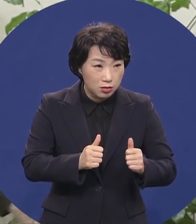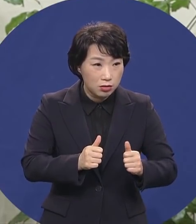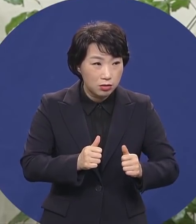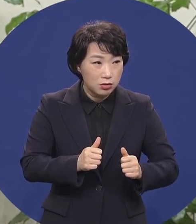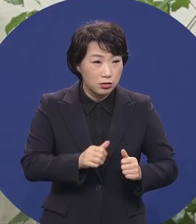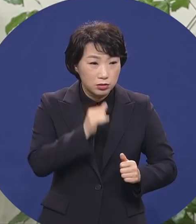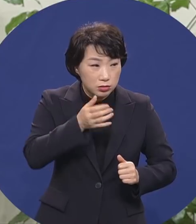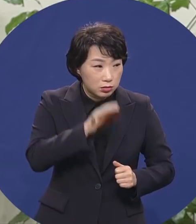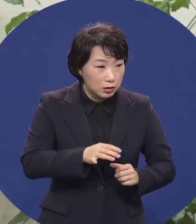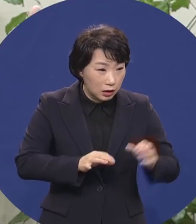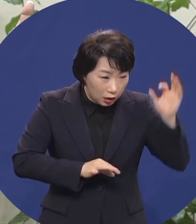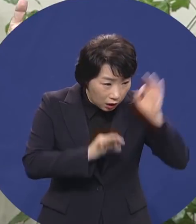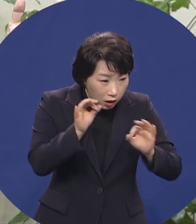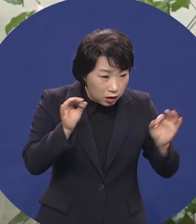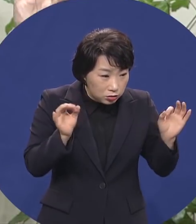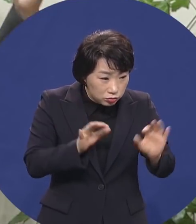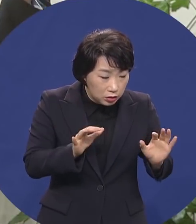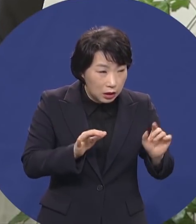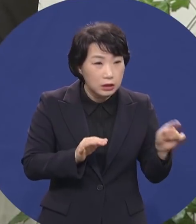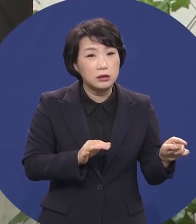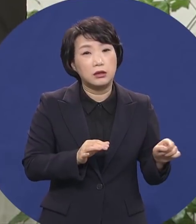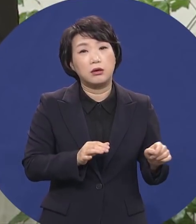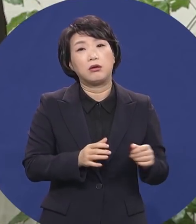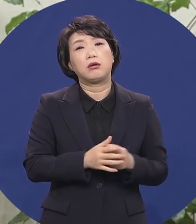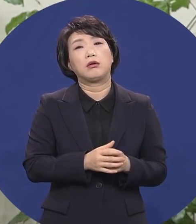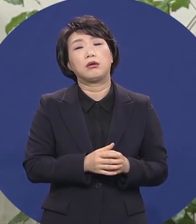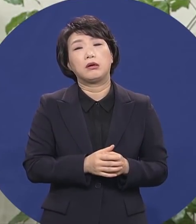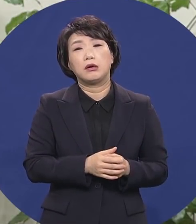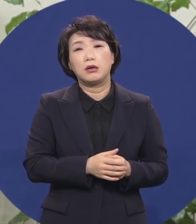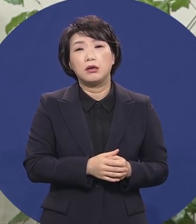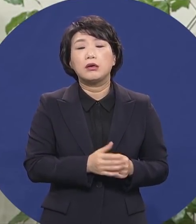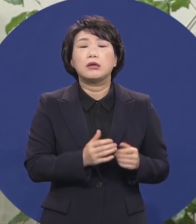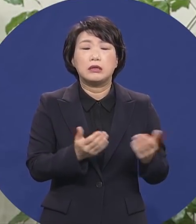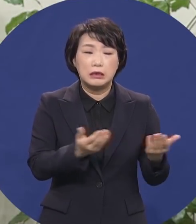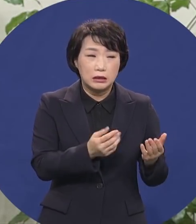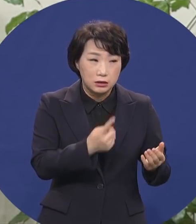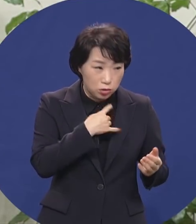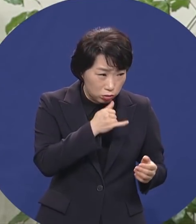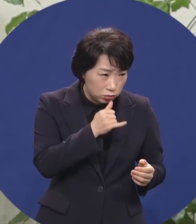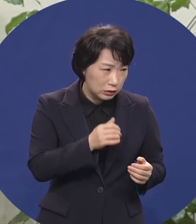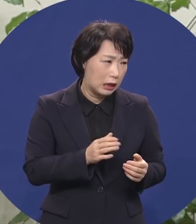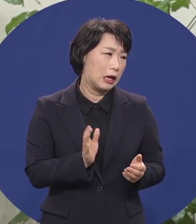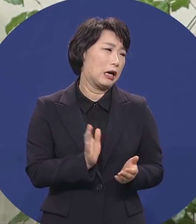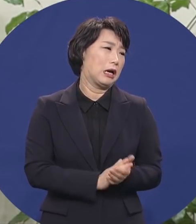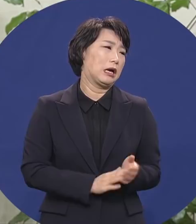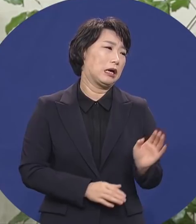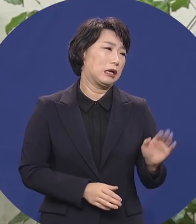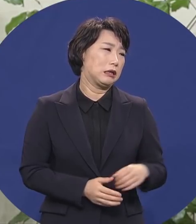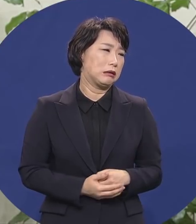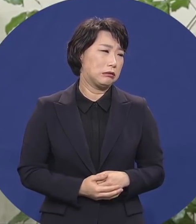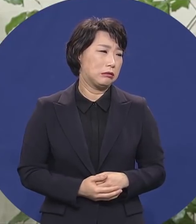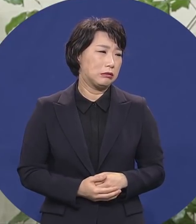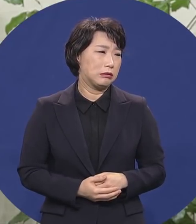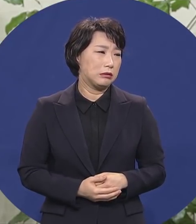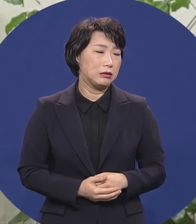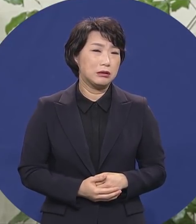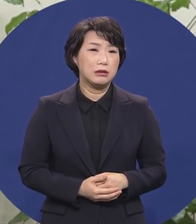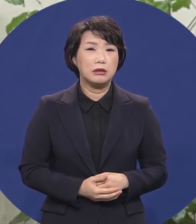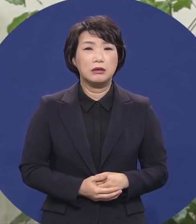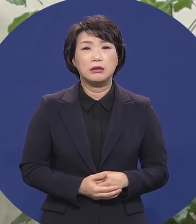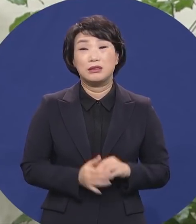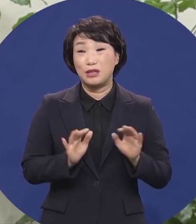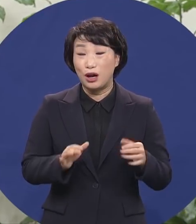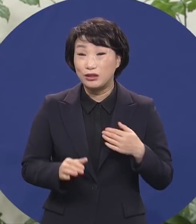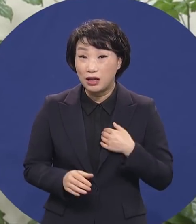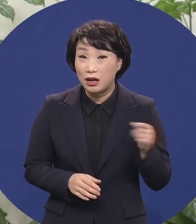해왔던가. 아차하는 실수에 이런 일을 범하기도 하는구나. 네.